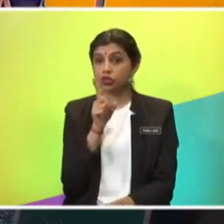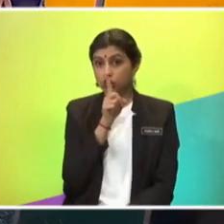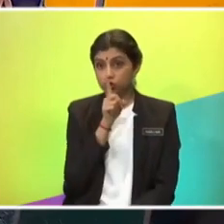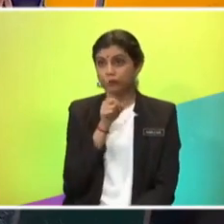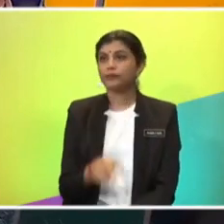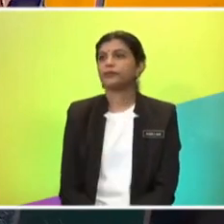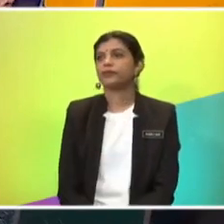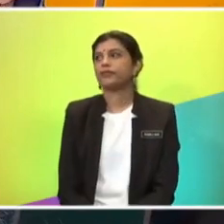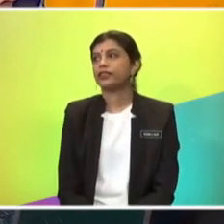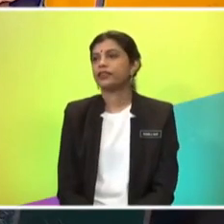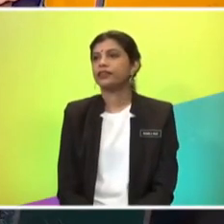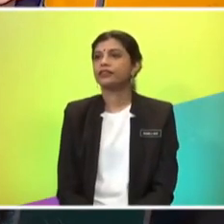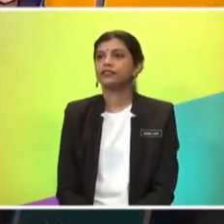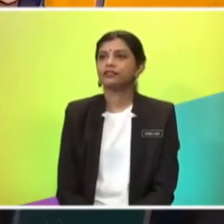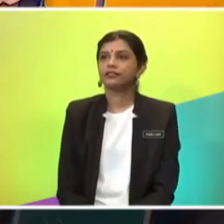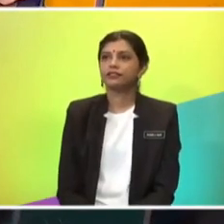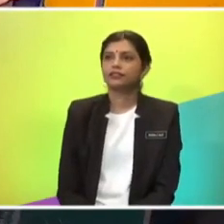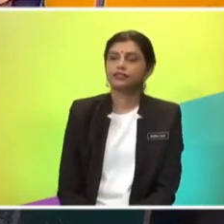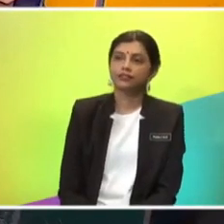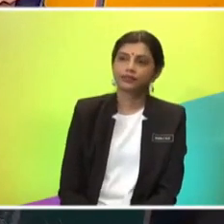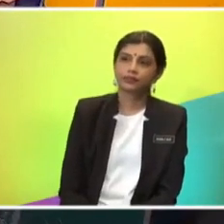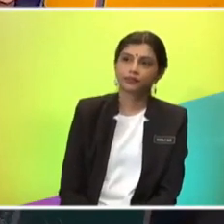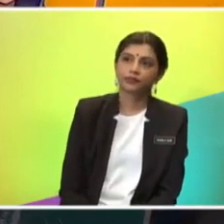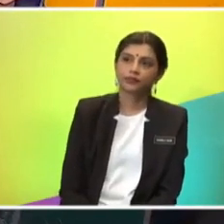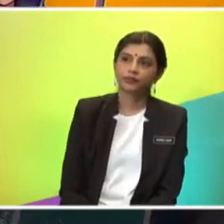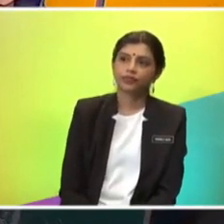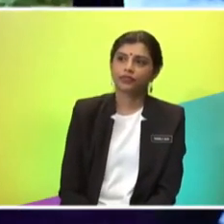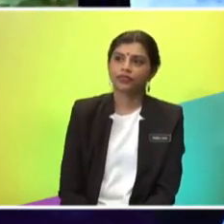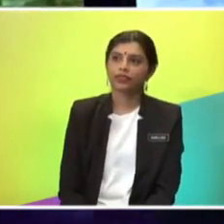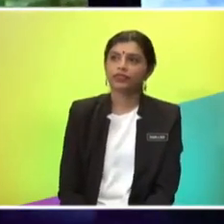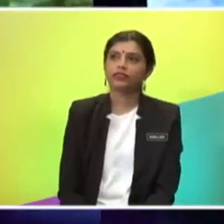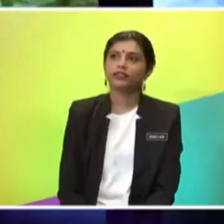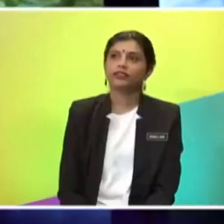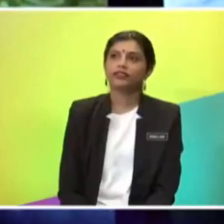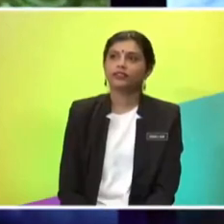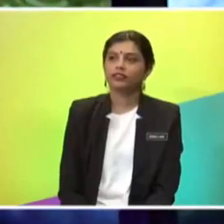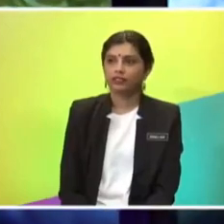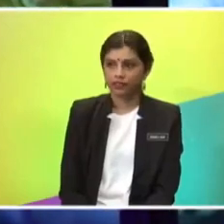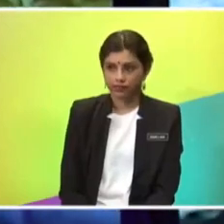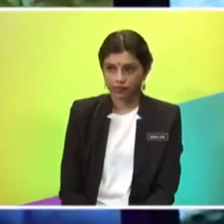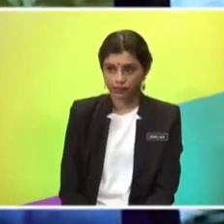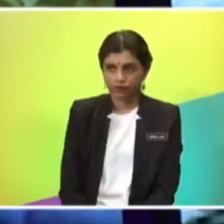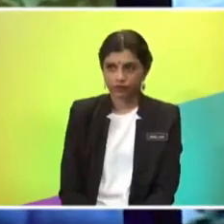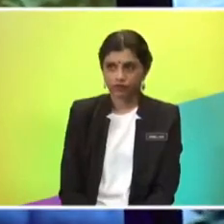Dah berjam, dah berjam. Saya tak nampak, janji tak nampak cikgu. Okey, okey, okey, okey. Okey. Okey. Ha.